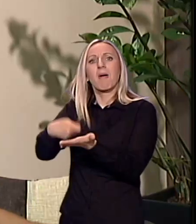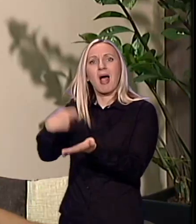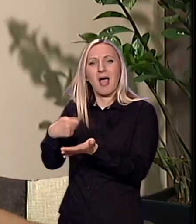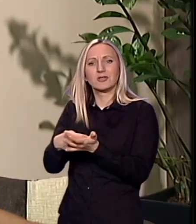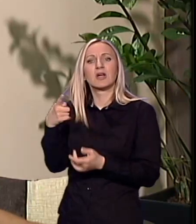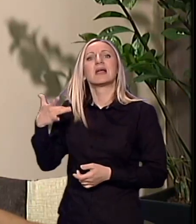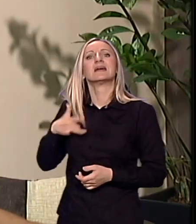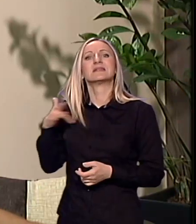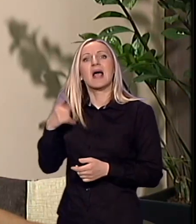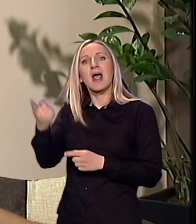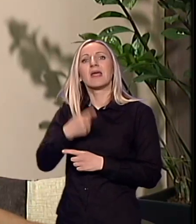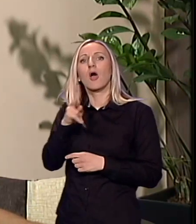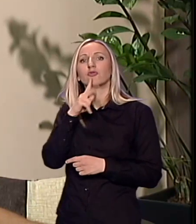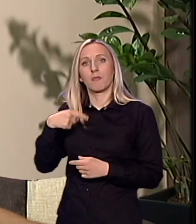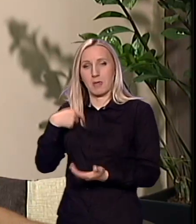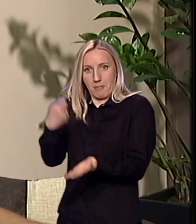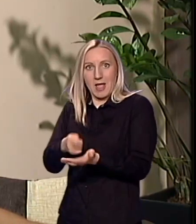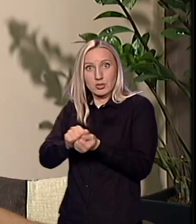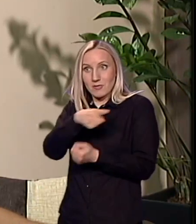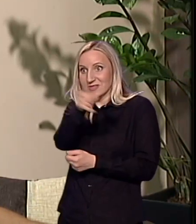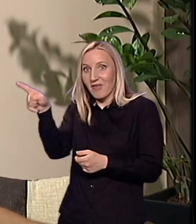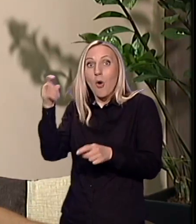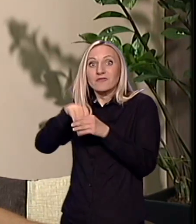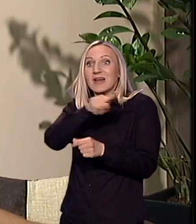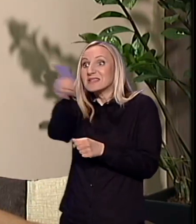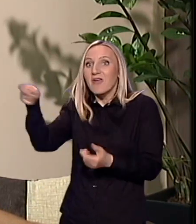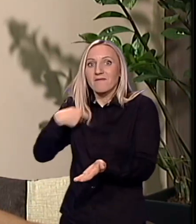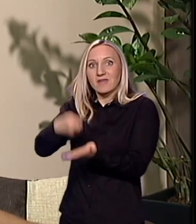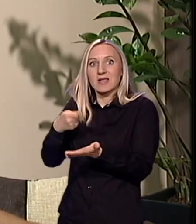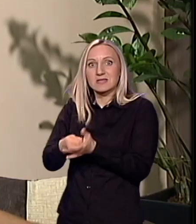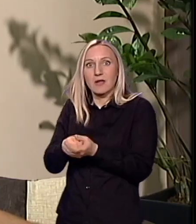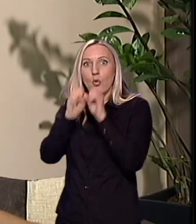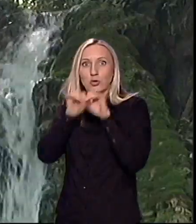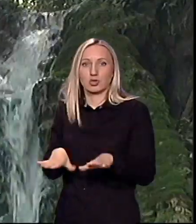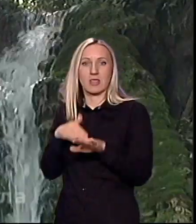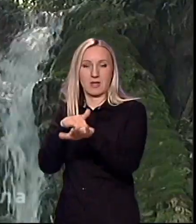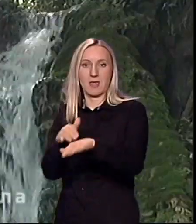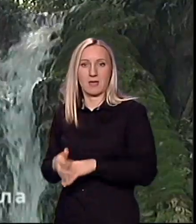je, mislio sam na zelene kilovate koje mi plaćamo i iz svog džepa finansiramo praktično uništenje reka.